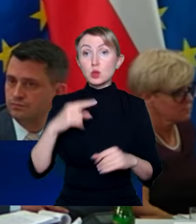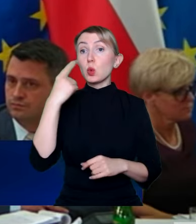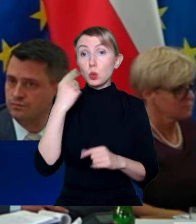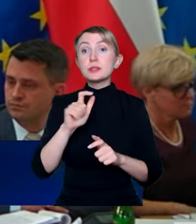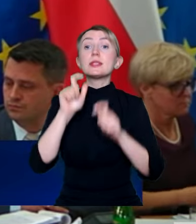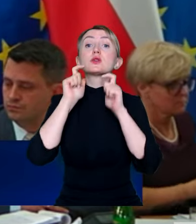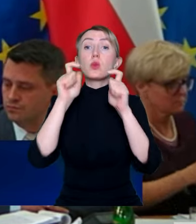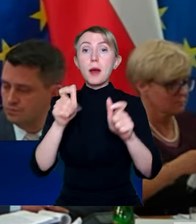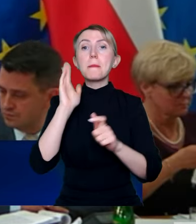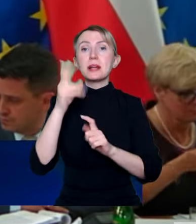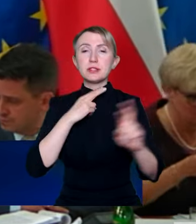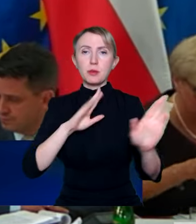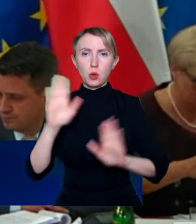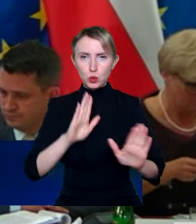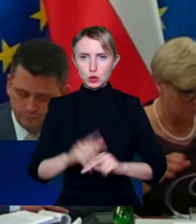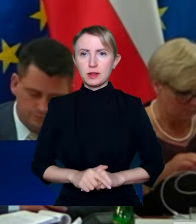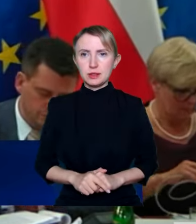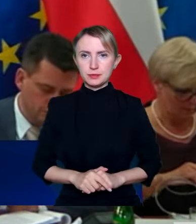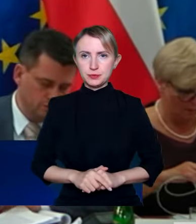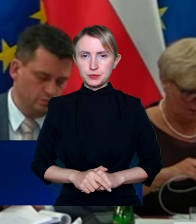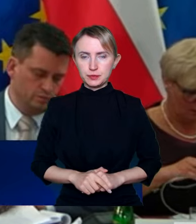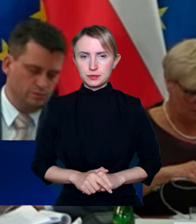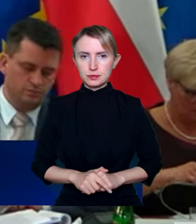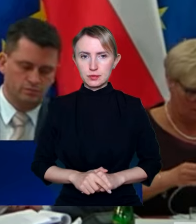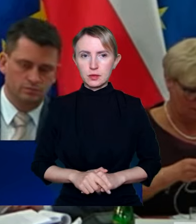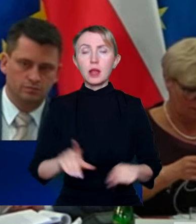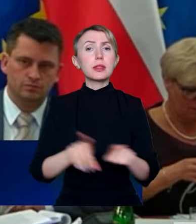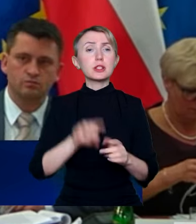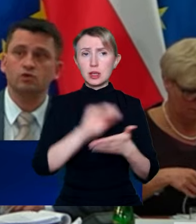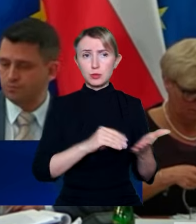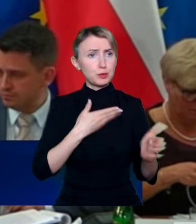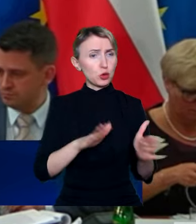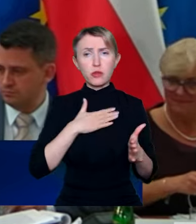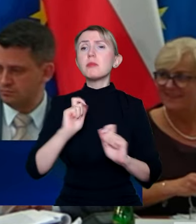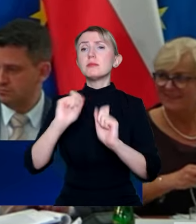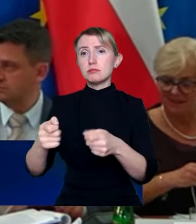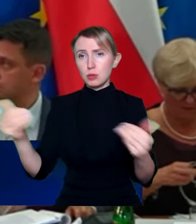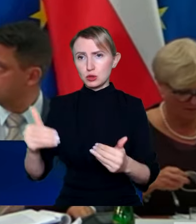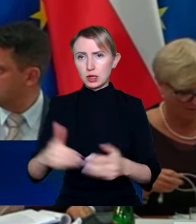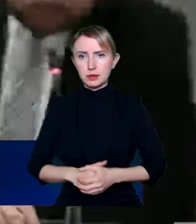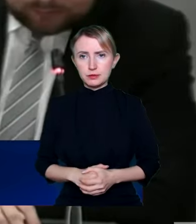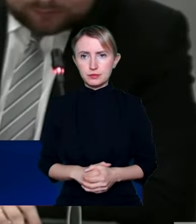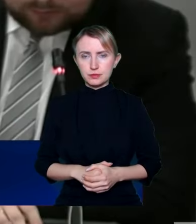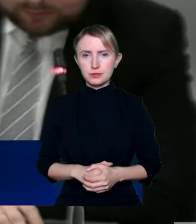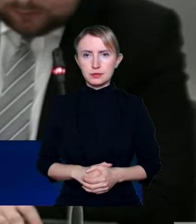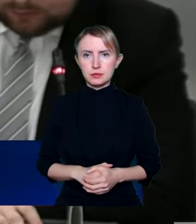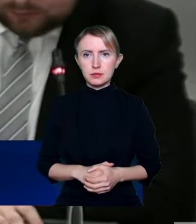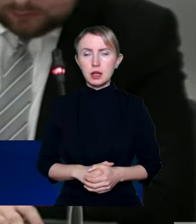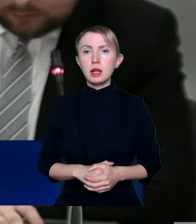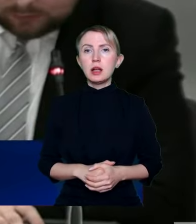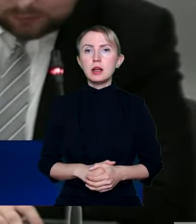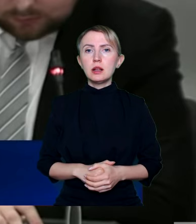zgłaszacie. Będziemy nad tym zaraz dyskutować i to głosować. Mamy też na piśmie, więc to nie będzie dla nas problem. Dobrze. No to pani przewodnicząca, mamy na